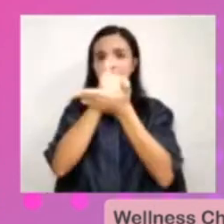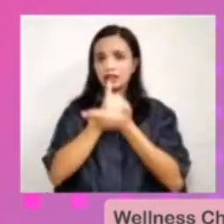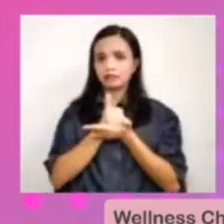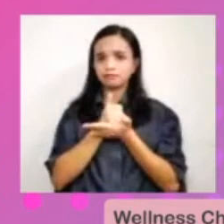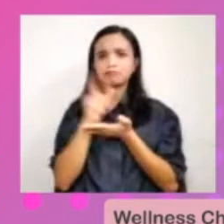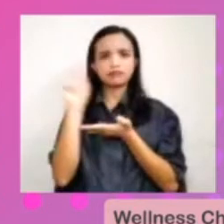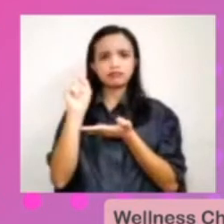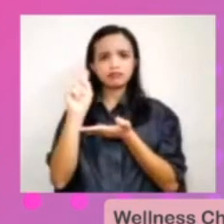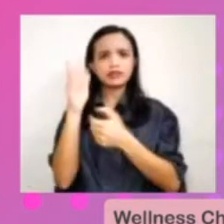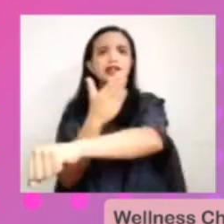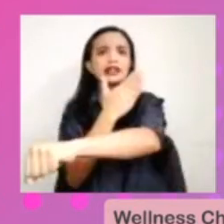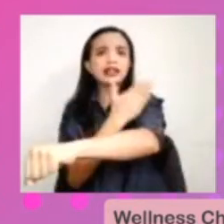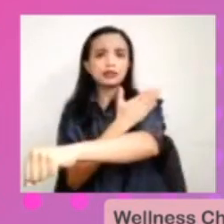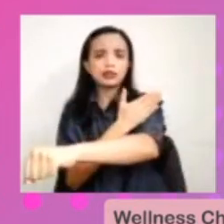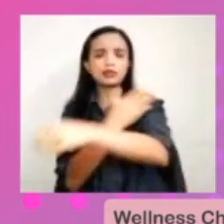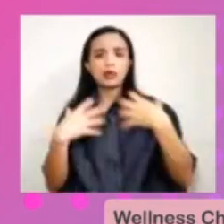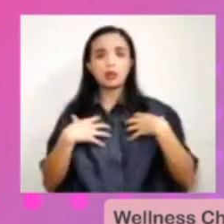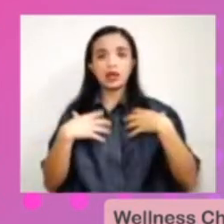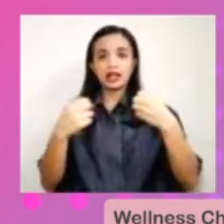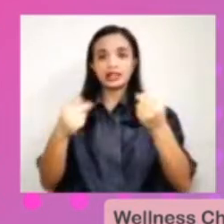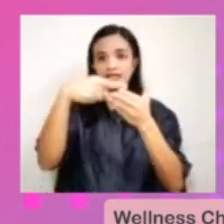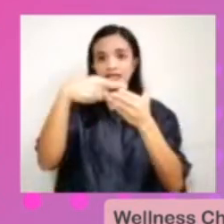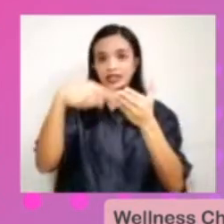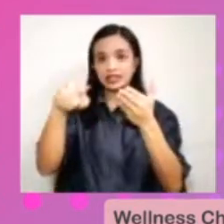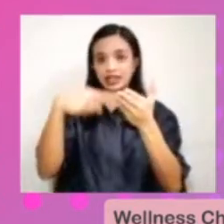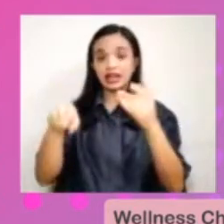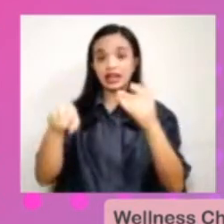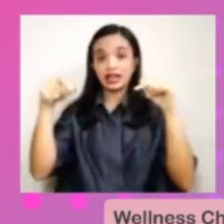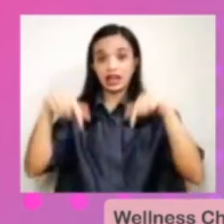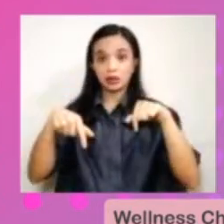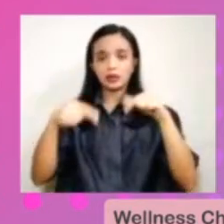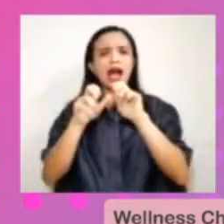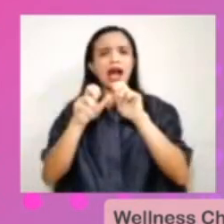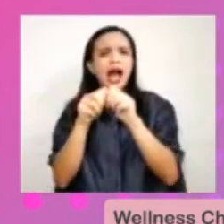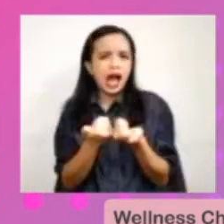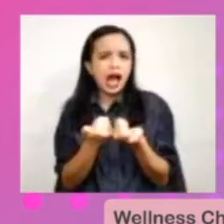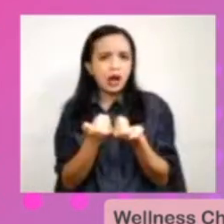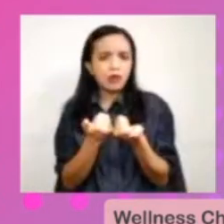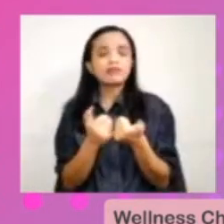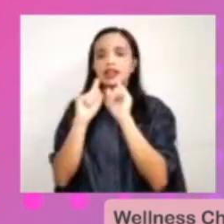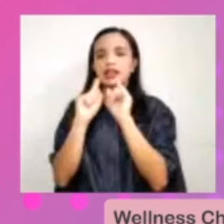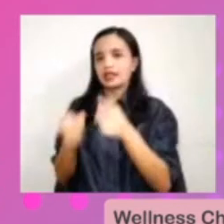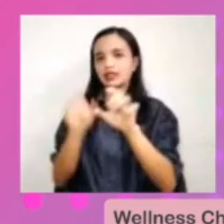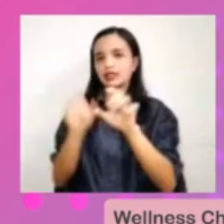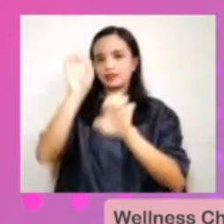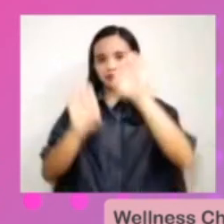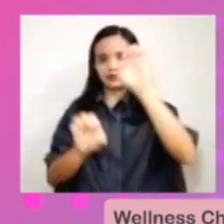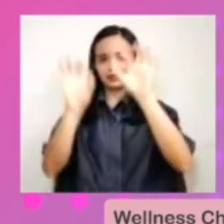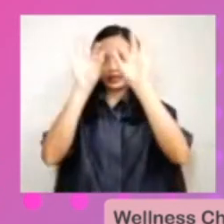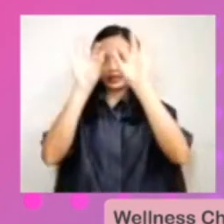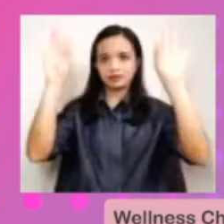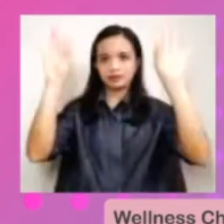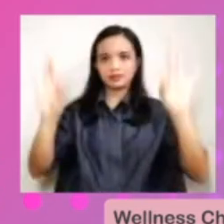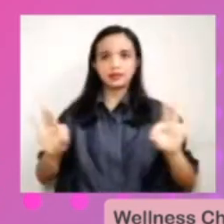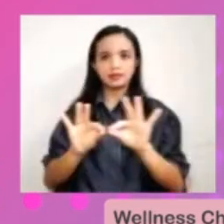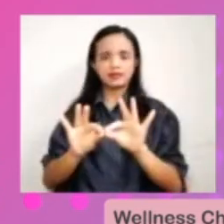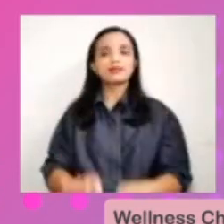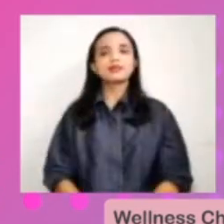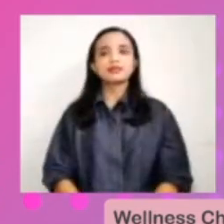Okay, so please type in your name, the name of your region, division, or school, and then your question. Ito naman